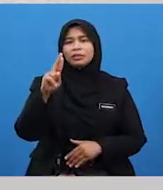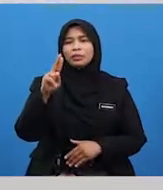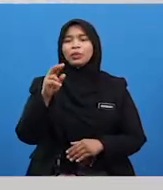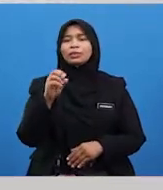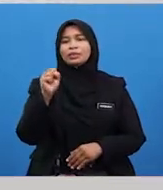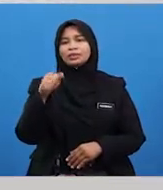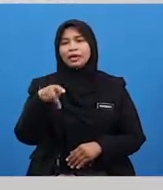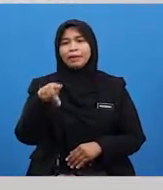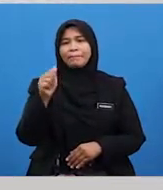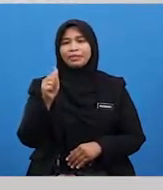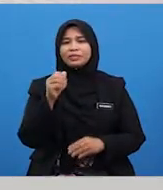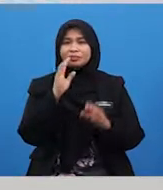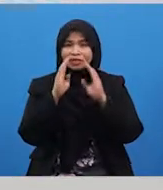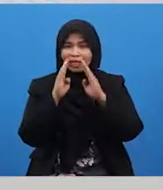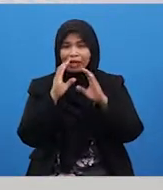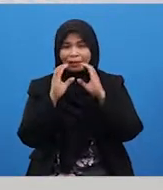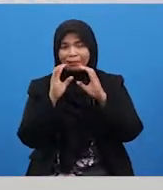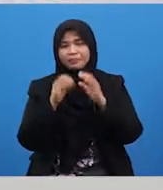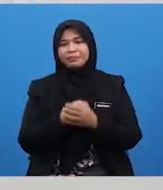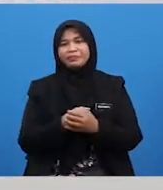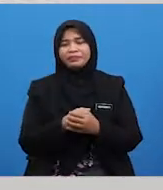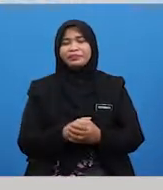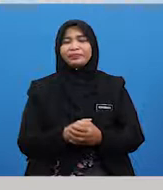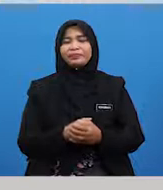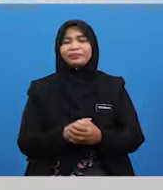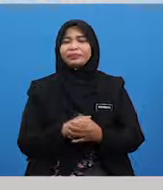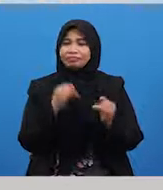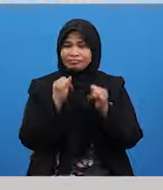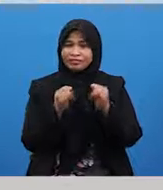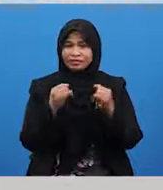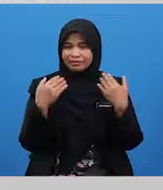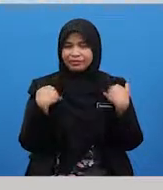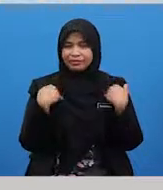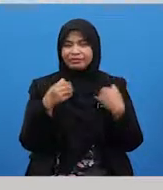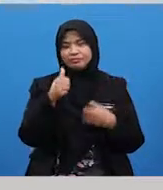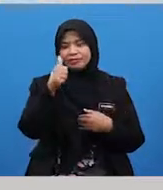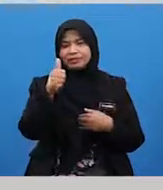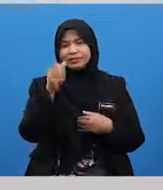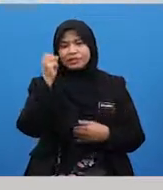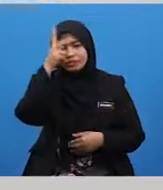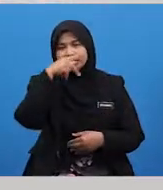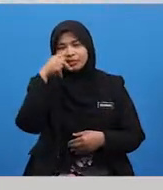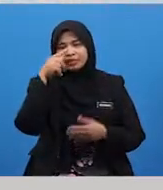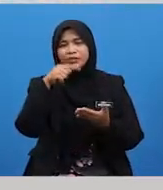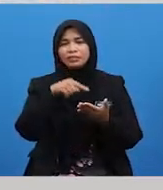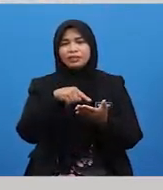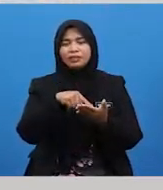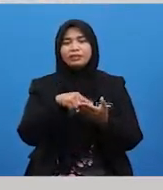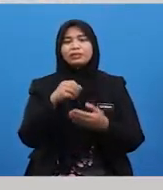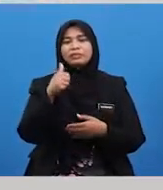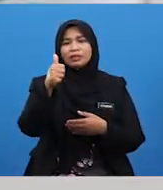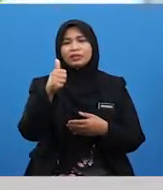murid-murid berteguh dengan jiran-jiran kamu? Jika ada, bagus kamu. Sikap amalan bertegur sapa sesama